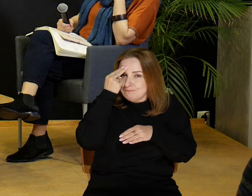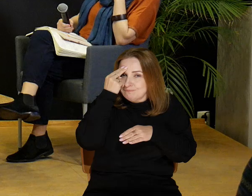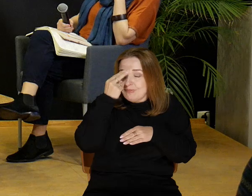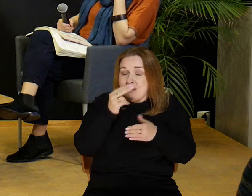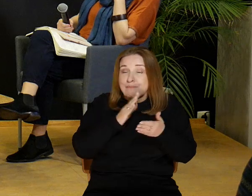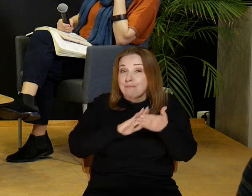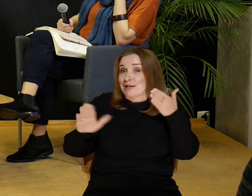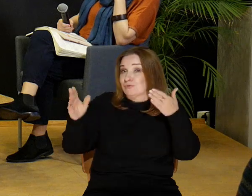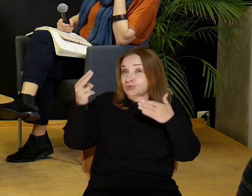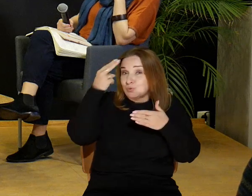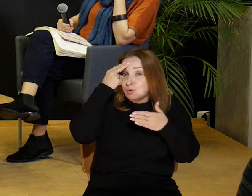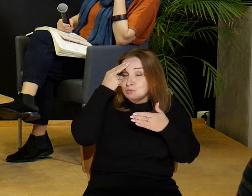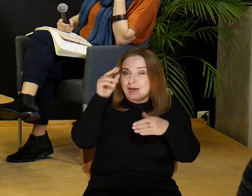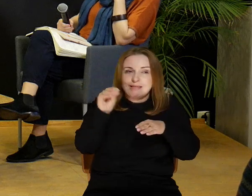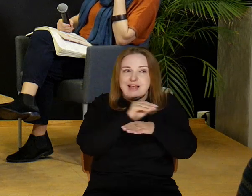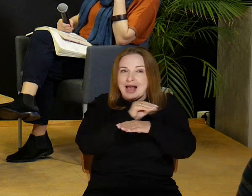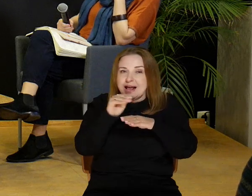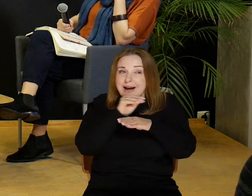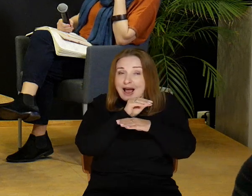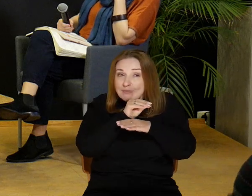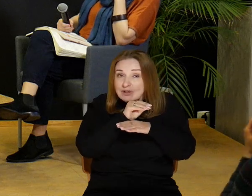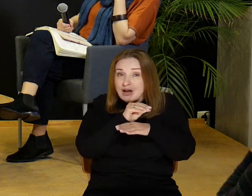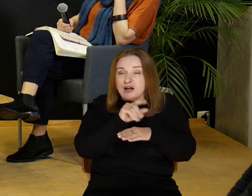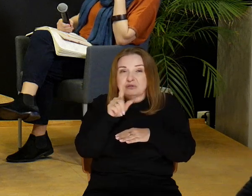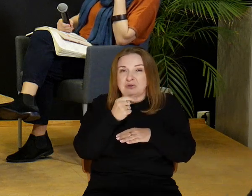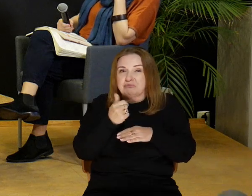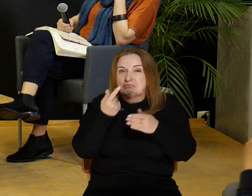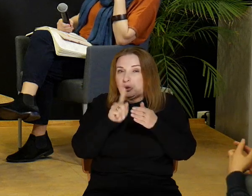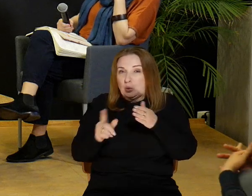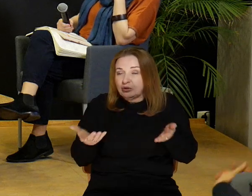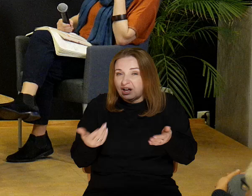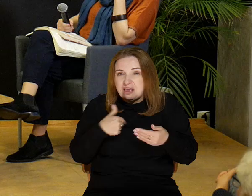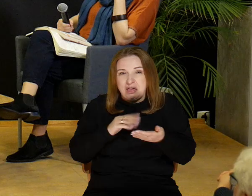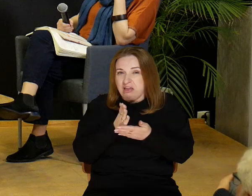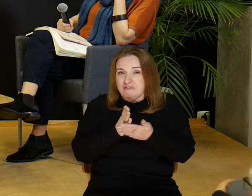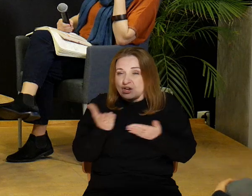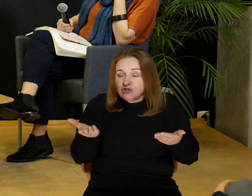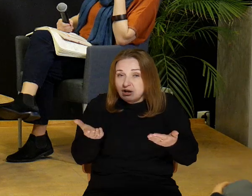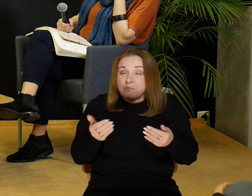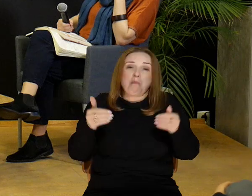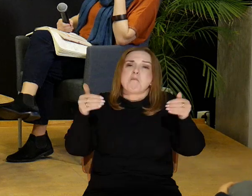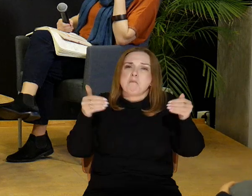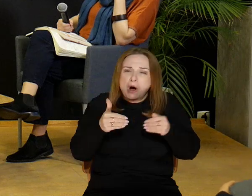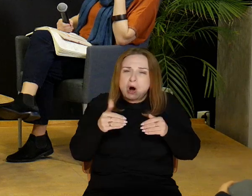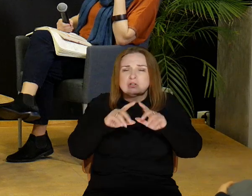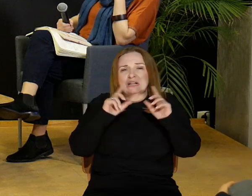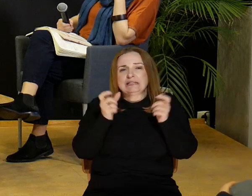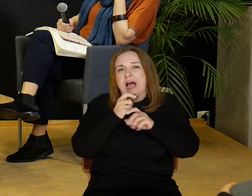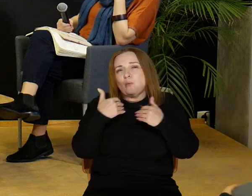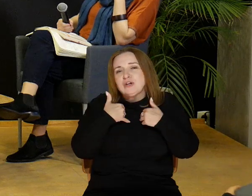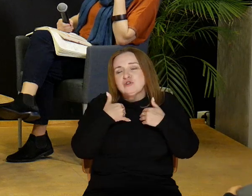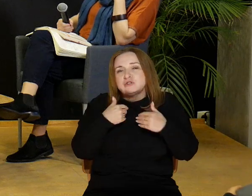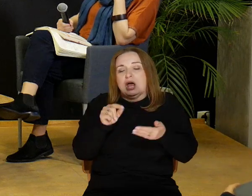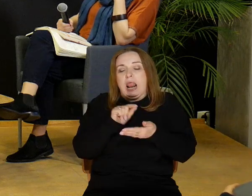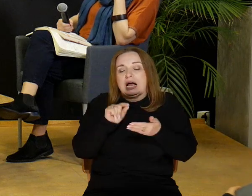zrozumienia chyba tej terapii, no nie wiem, ja jakoś tak nie bardzo wierzę. To znaczy, no oczywiście można całe życie jechać na psychotropach,